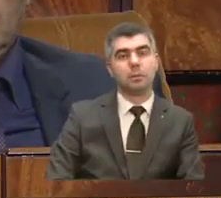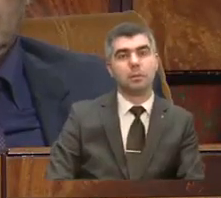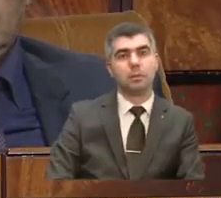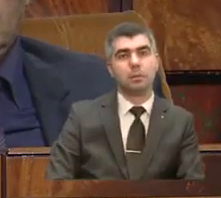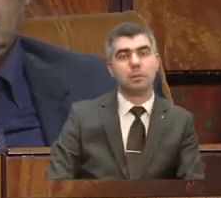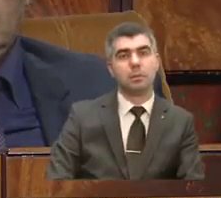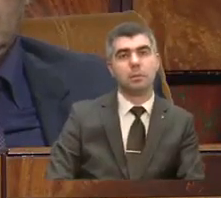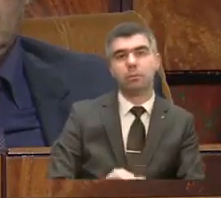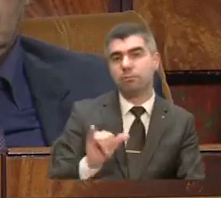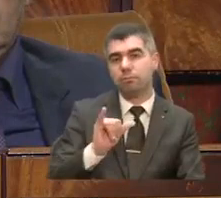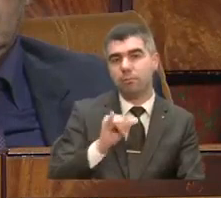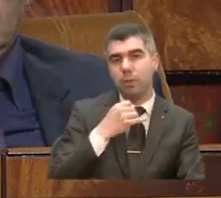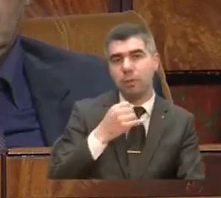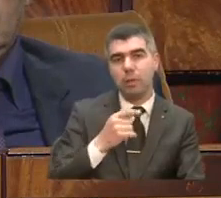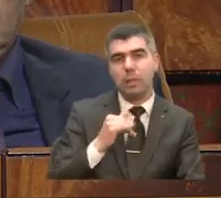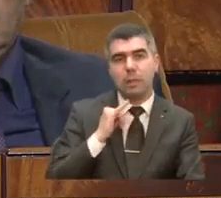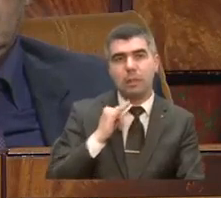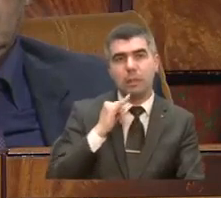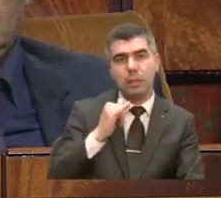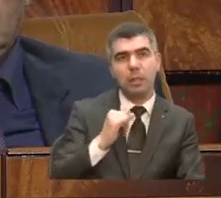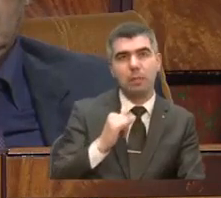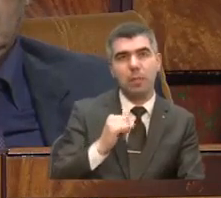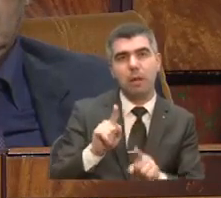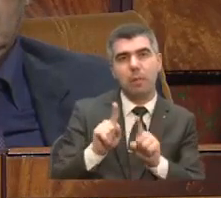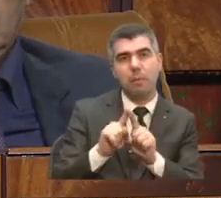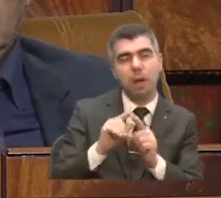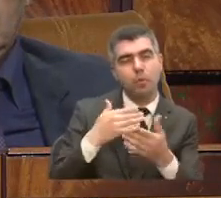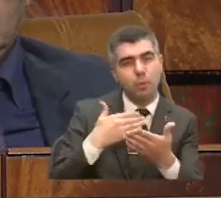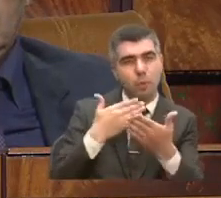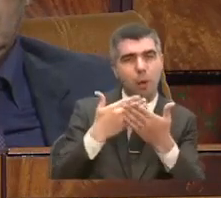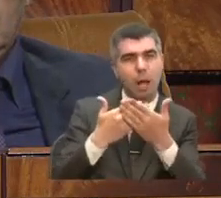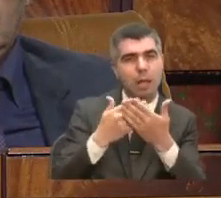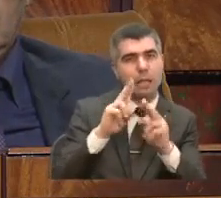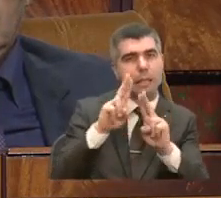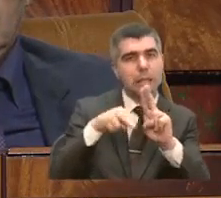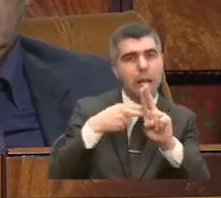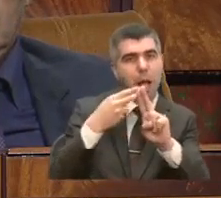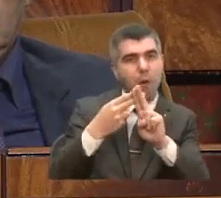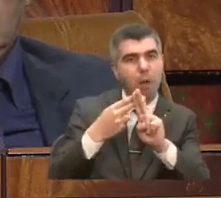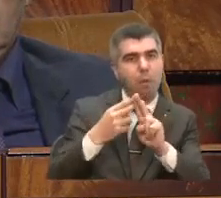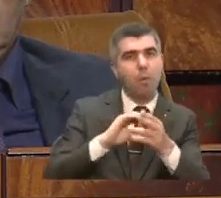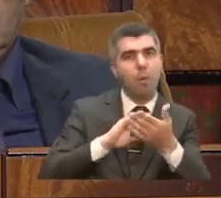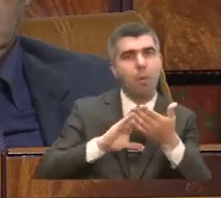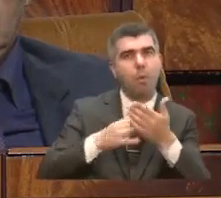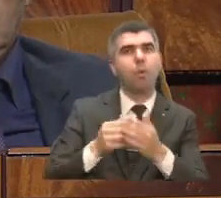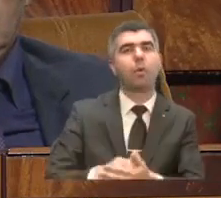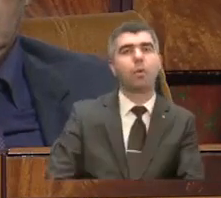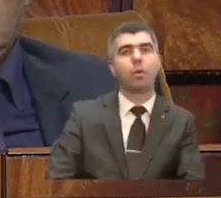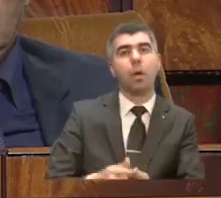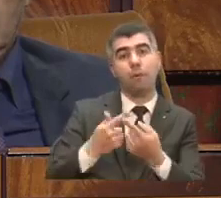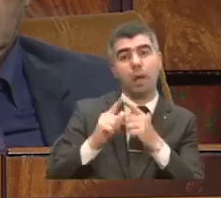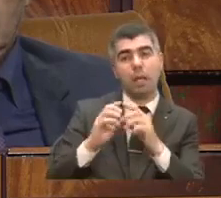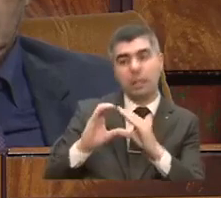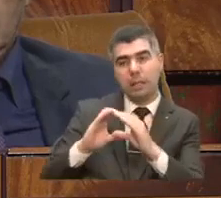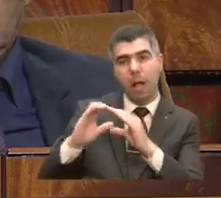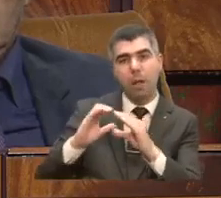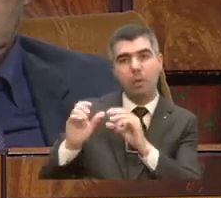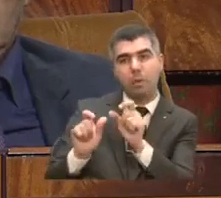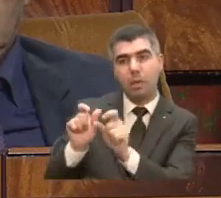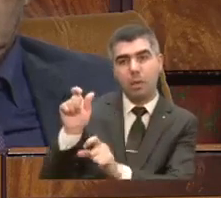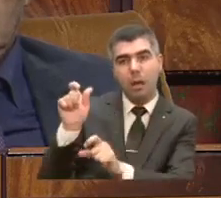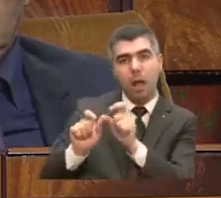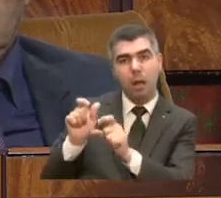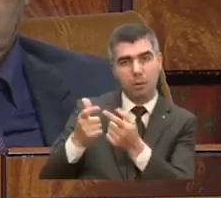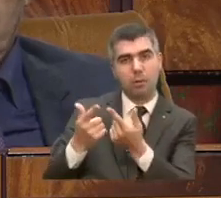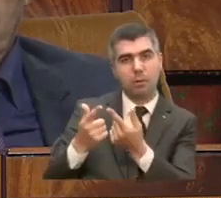لكن بحكم التواصل على جواب ديالكم، كنشكركم على جواب ديالكم، ولكن بحكم التواصل ديالنا مع هاد